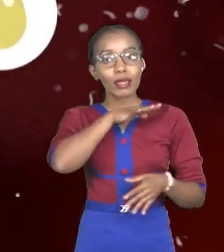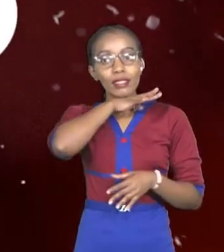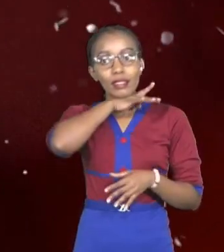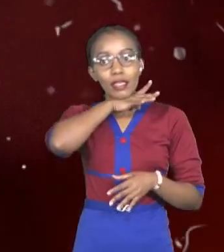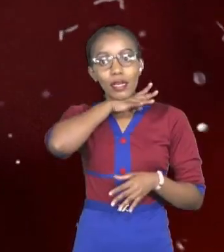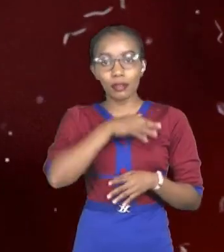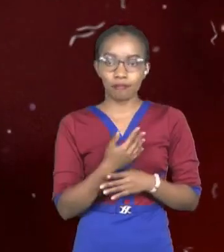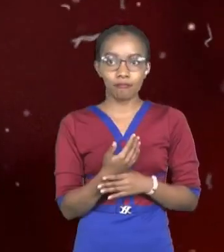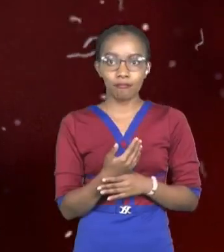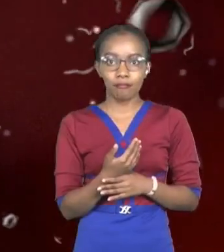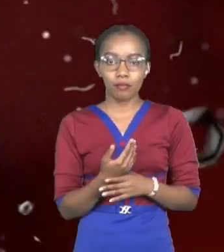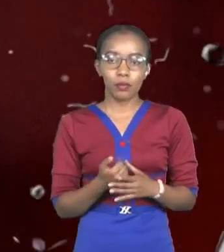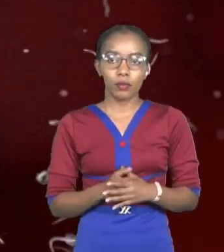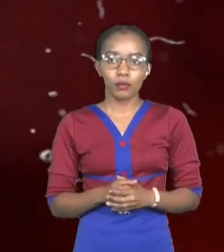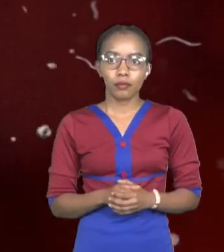huitwa hydrophobic.